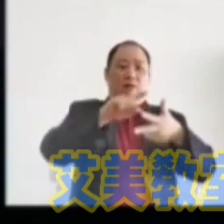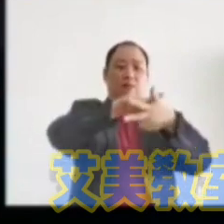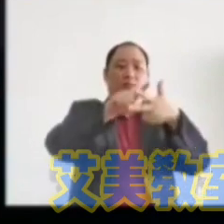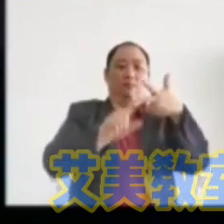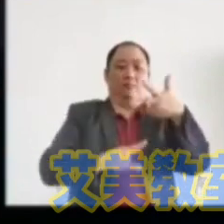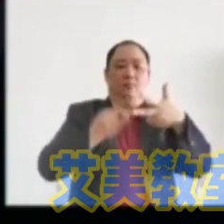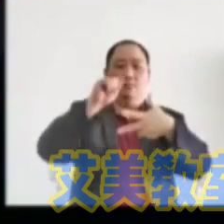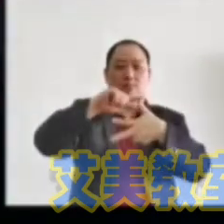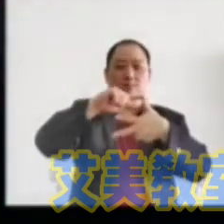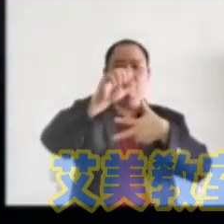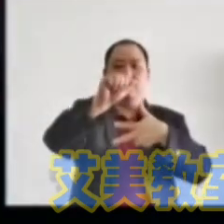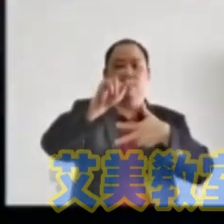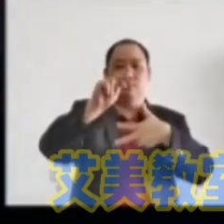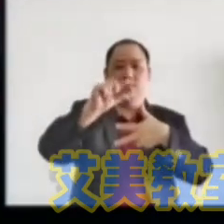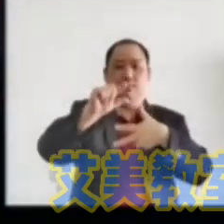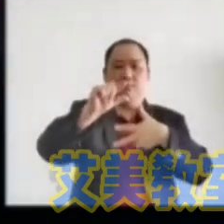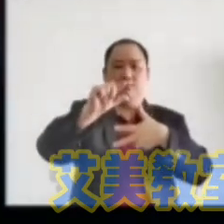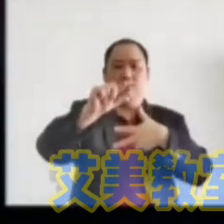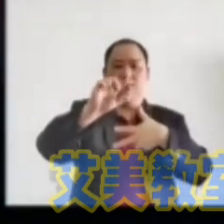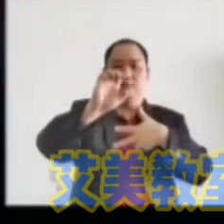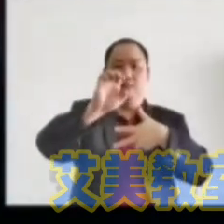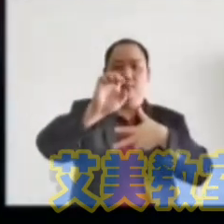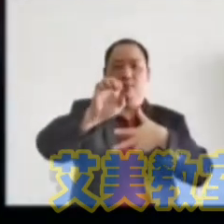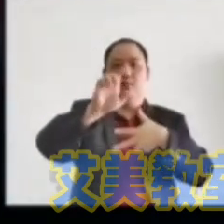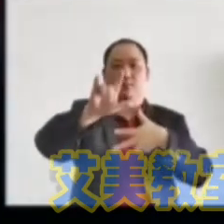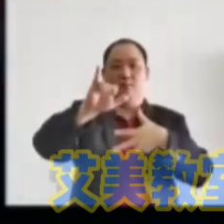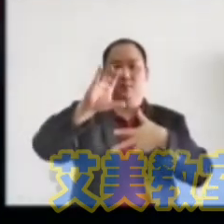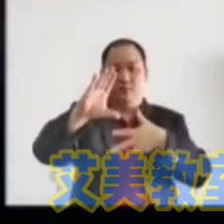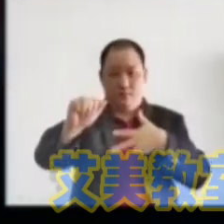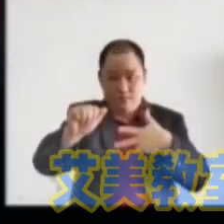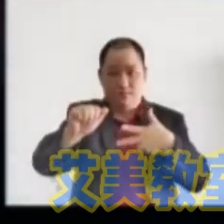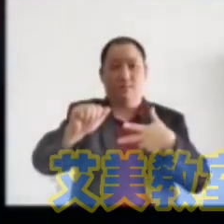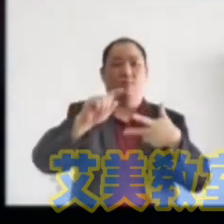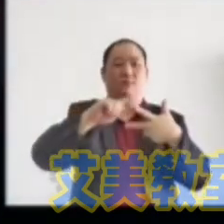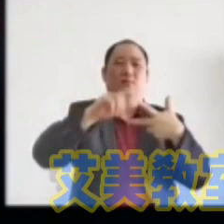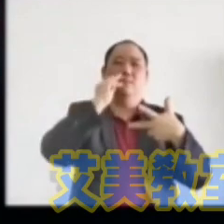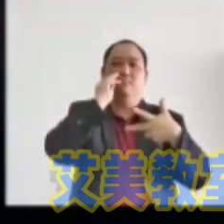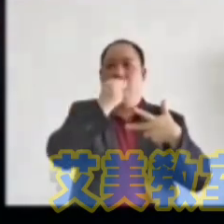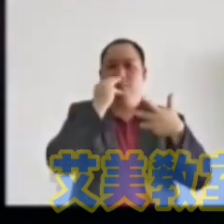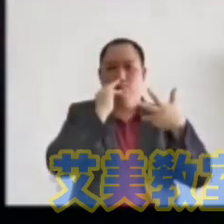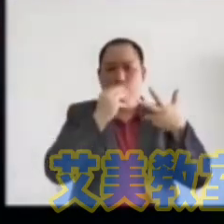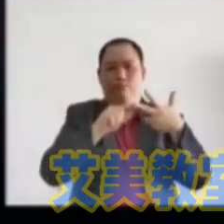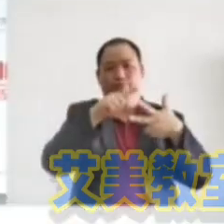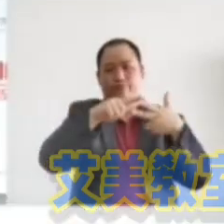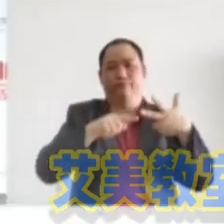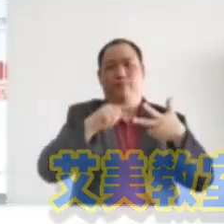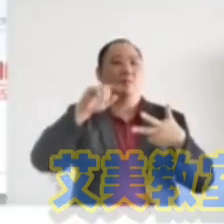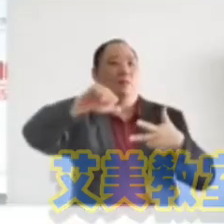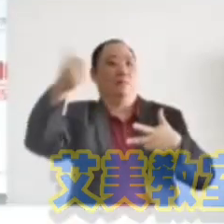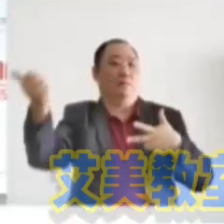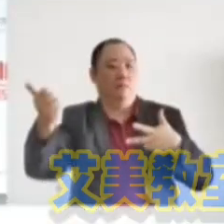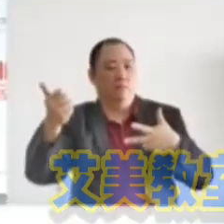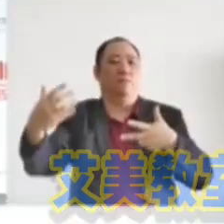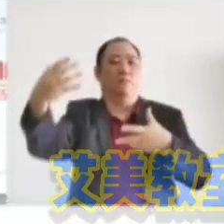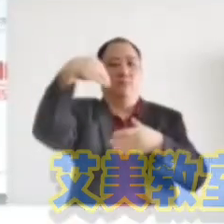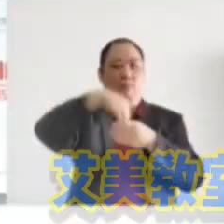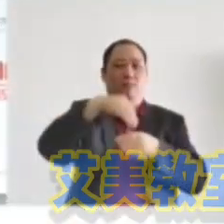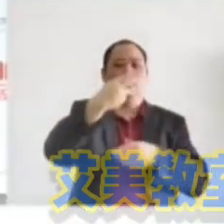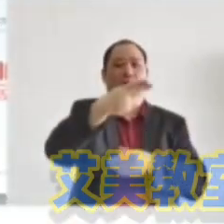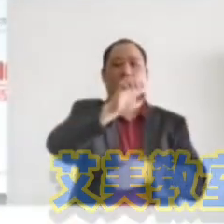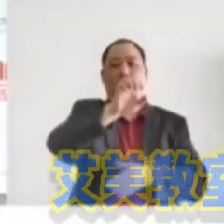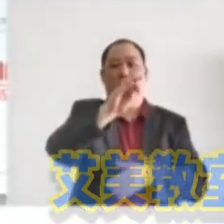道 hemoglobin 这三大药材缺一不可，这三大药材结合一起就是一个 perfect match 的一